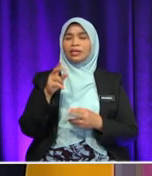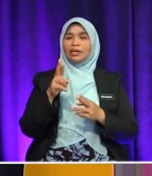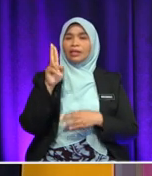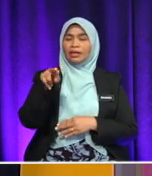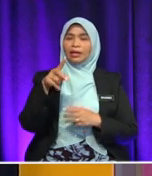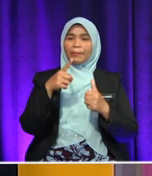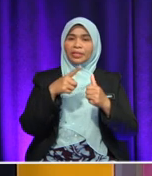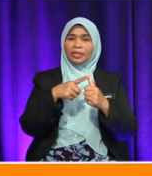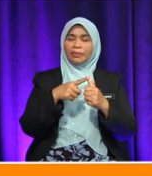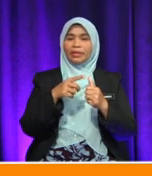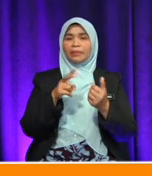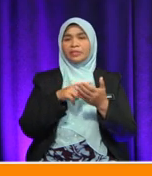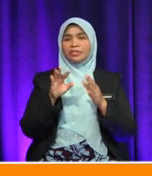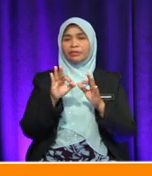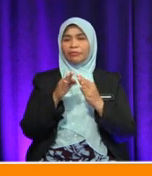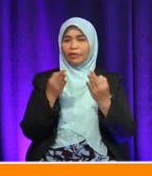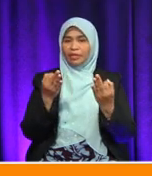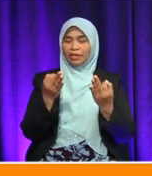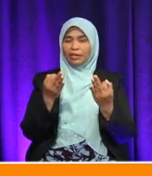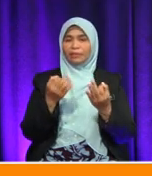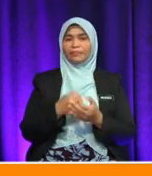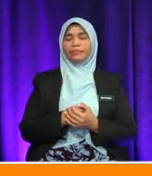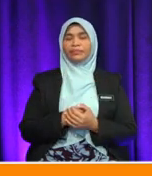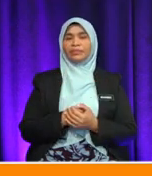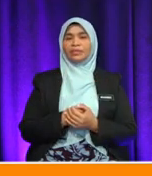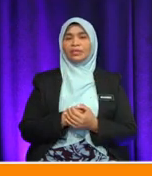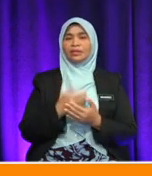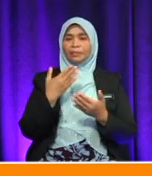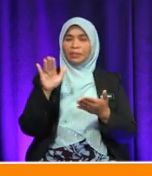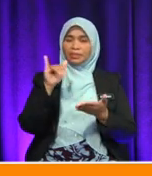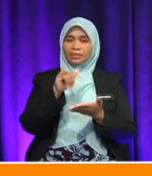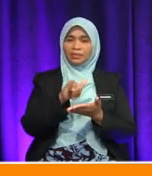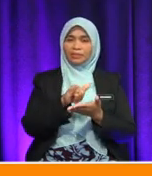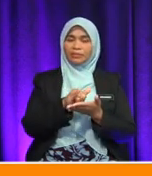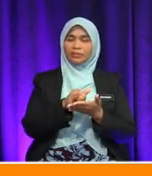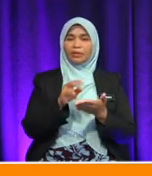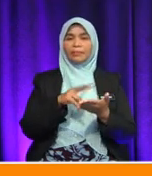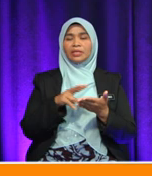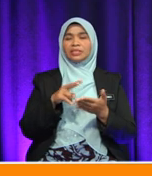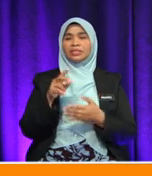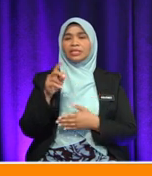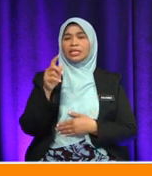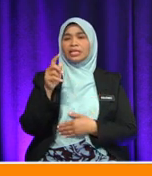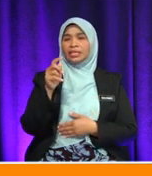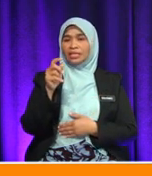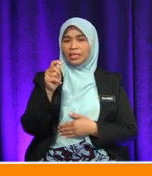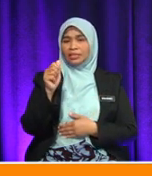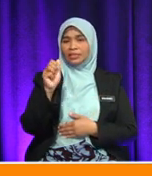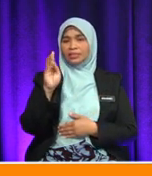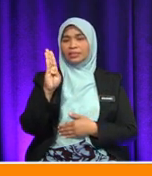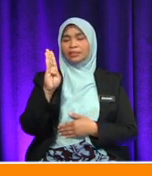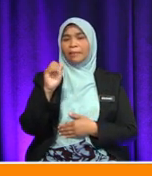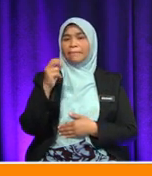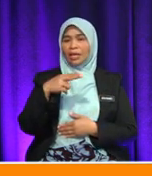kita kena baca surah al-fatihah salah baca al-fatihah dulu kemudian kita tasbih 15 kali